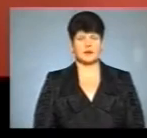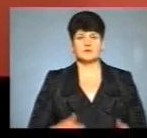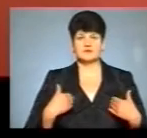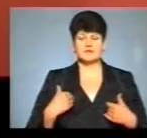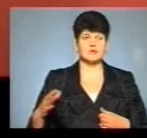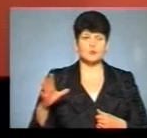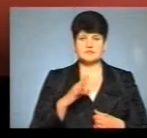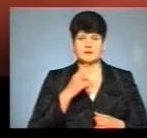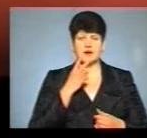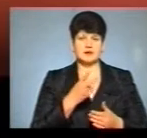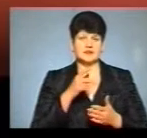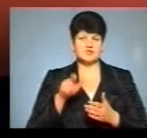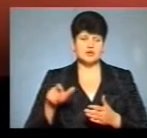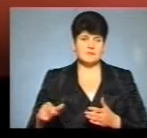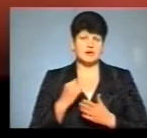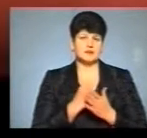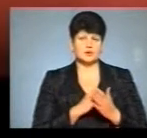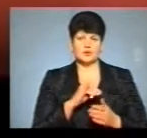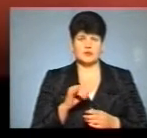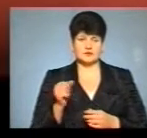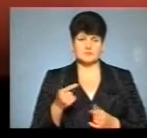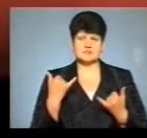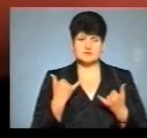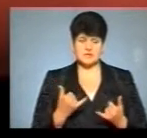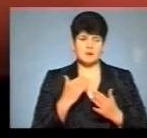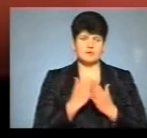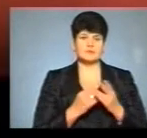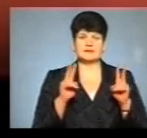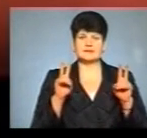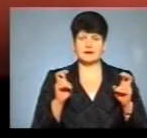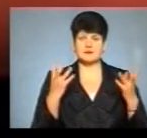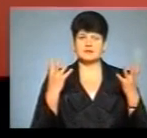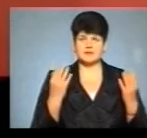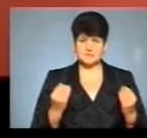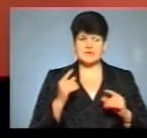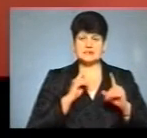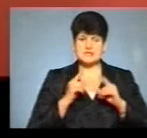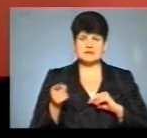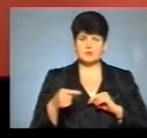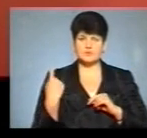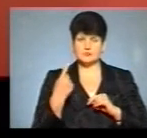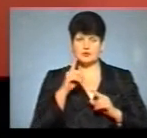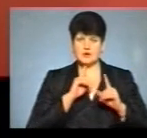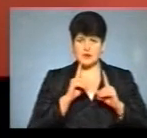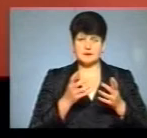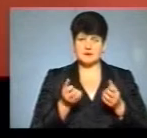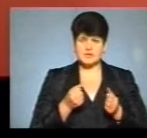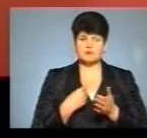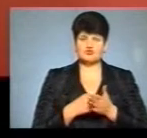Вітання усім глядачам телеканалу ЮА Тернопіль. В ефірі програма «Тема дня». Сесія Тернопільської обласної ради прийняла бюджет